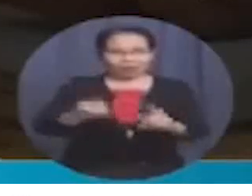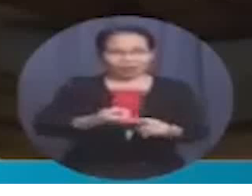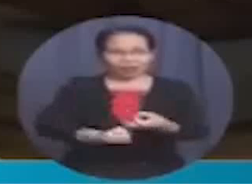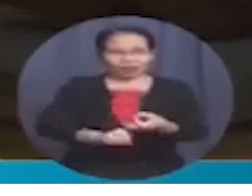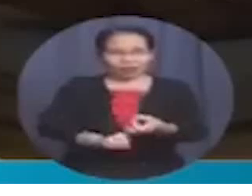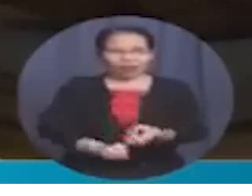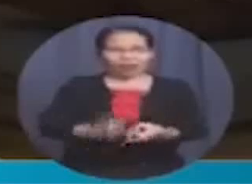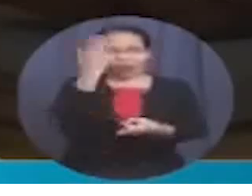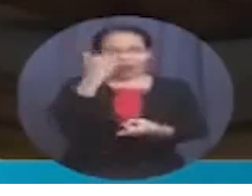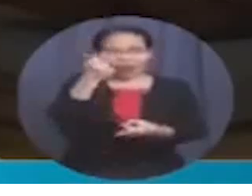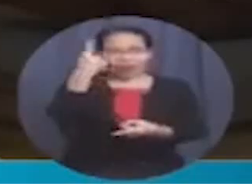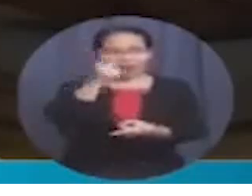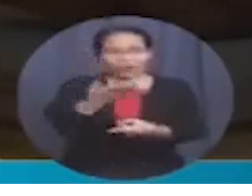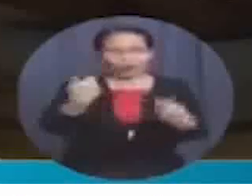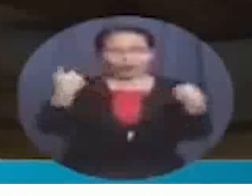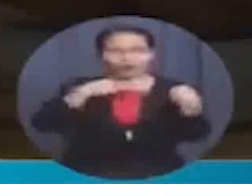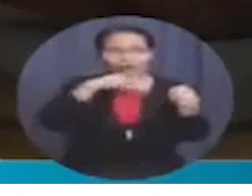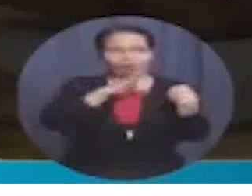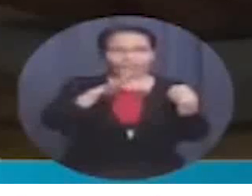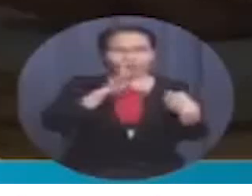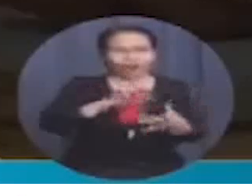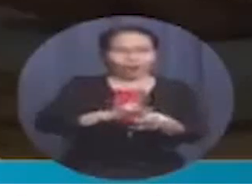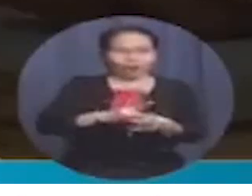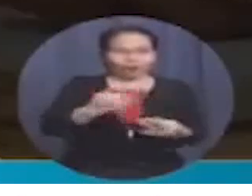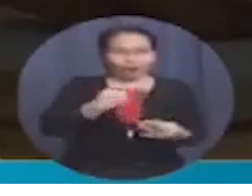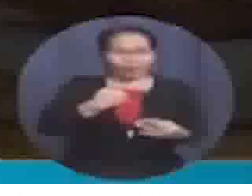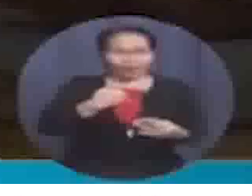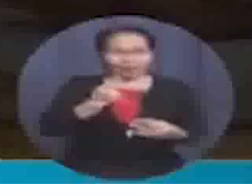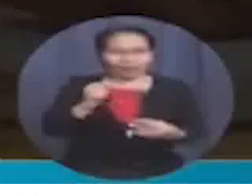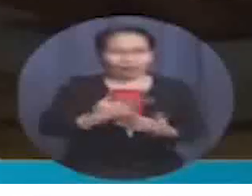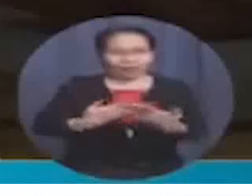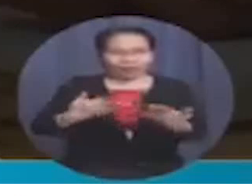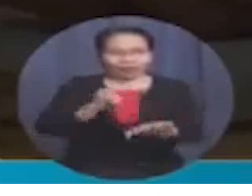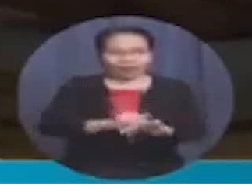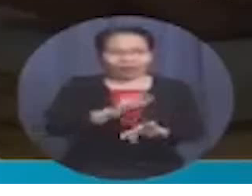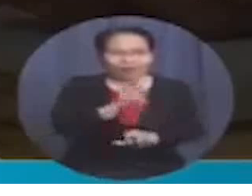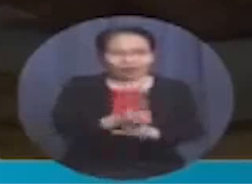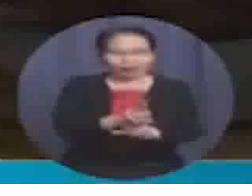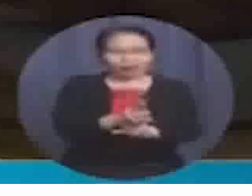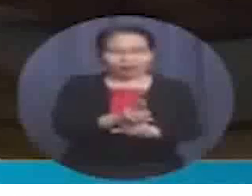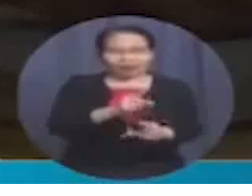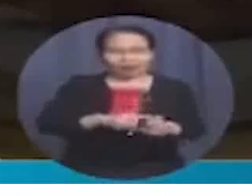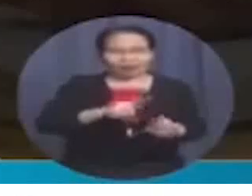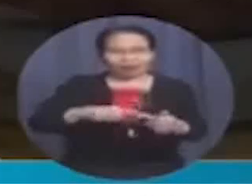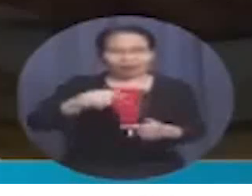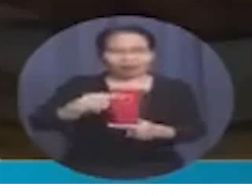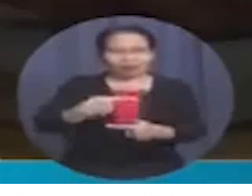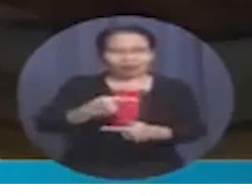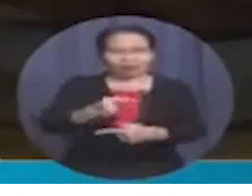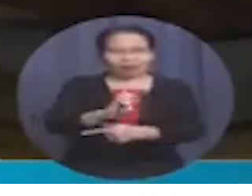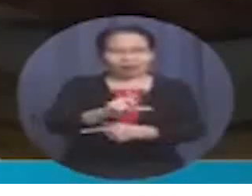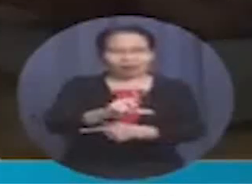kaibigan. Bakit? Sapagkat hindi kayo nangagsalita tungkol sa akin ng bagay na matuwid. Aba, ang pinagsasabi pala nitong